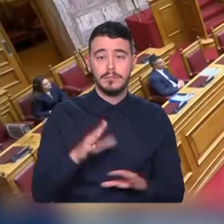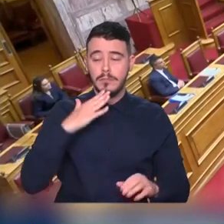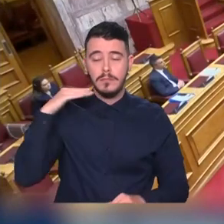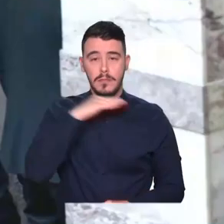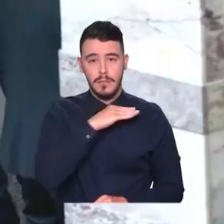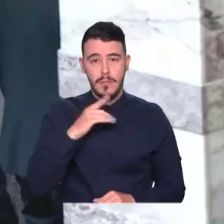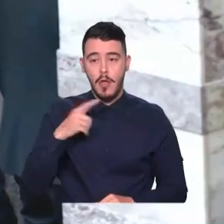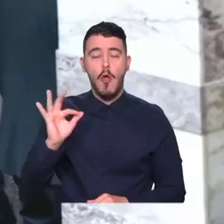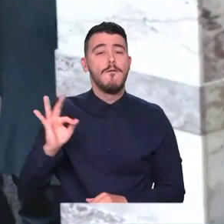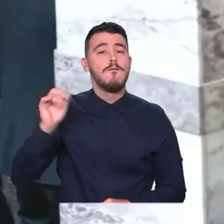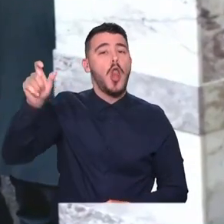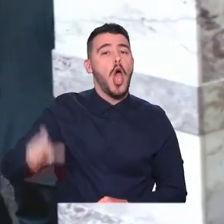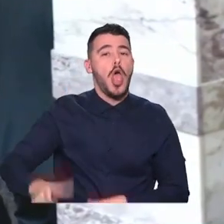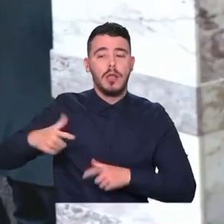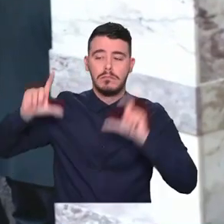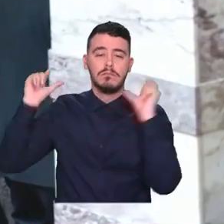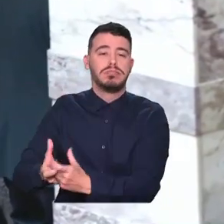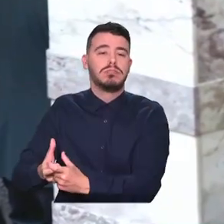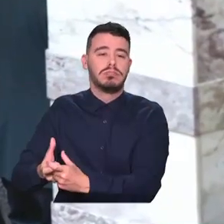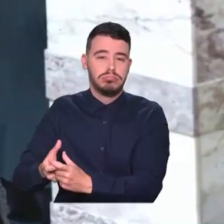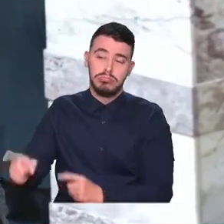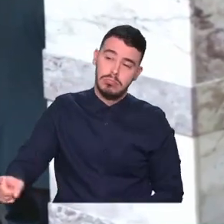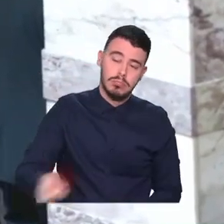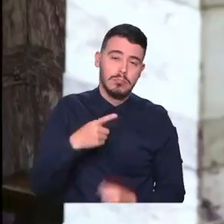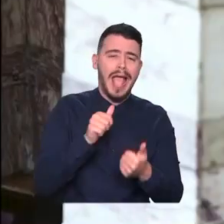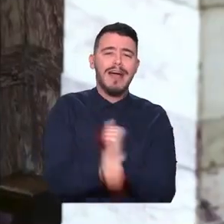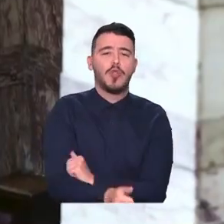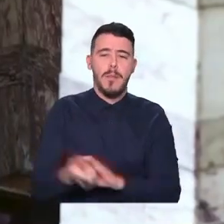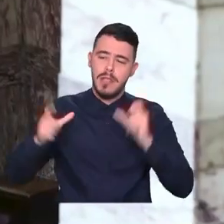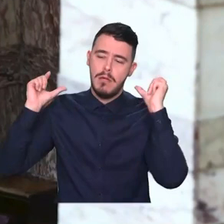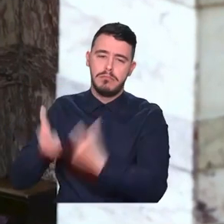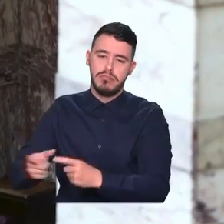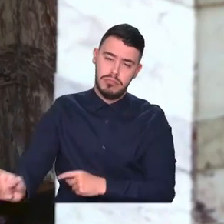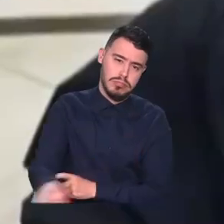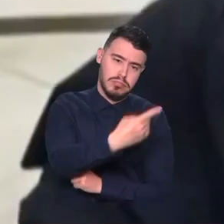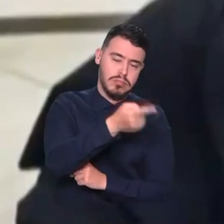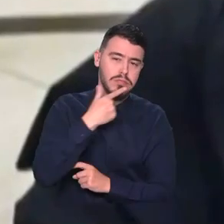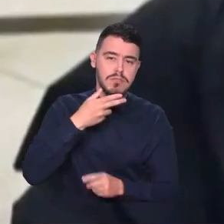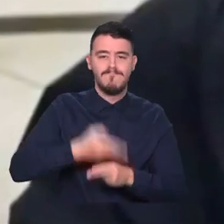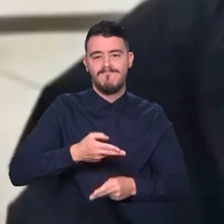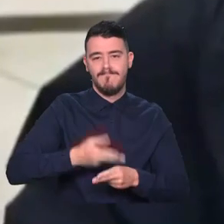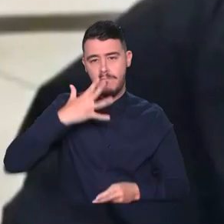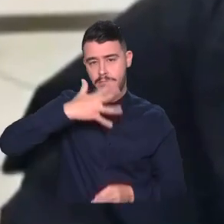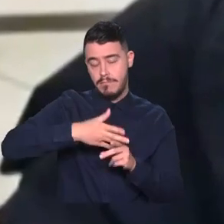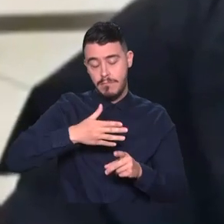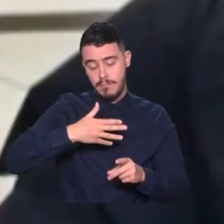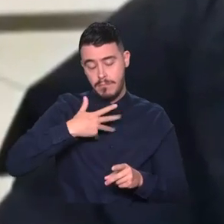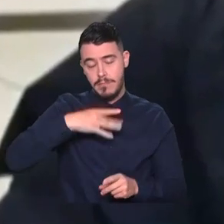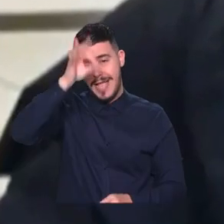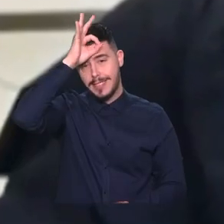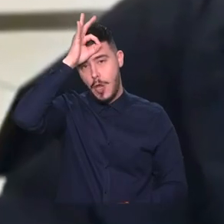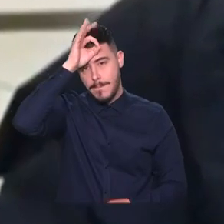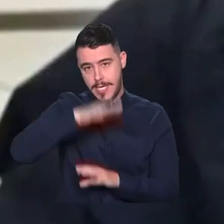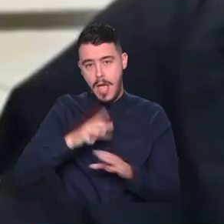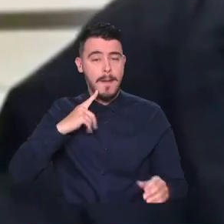της Βουλής και οδηγήθηκε το μεσημέρι με τη διαδικασία του αυτοφόρου στη Γενική Αστυνομική Διεύθυνση Αττικής για παράβαση του άρθρου 157 του